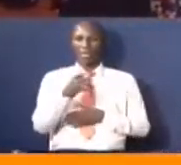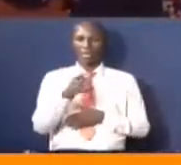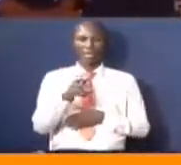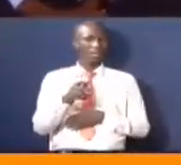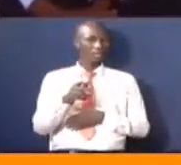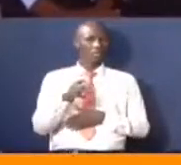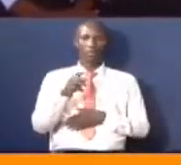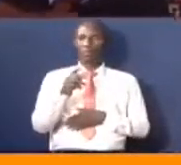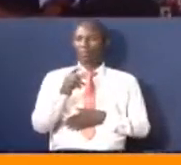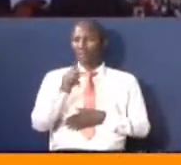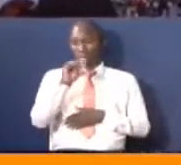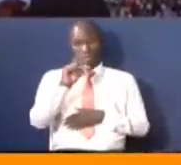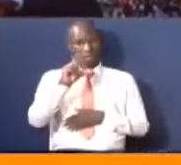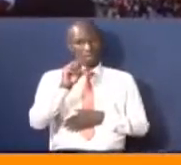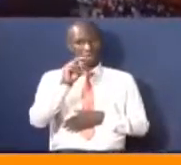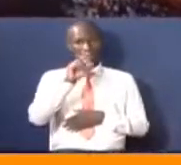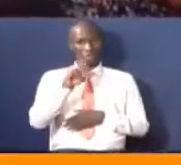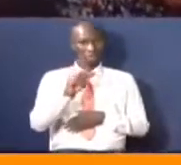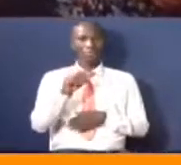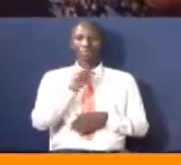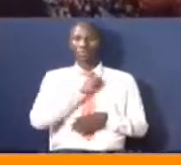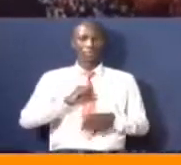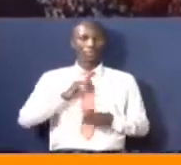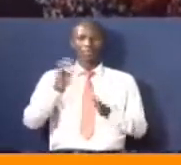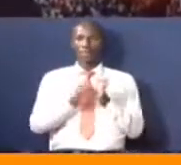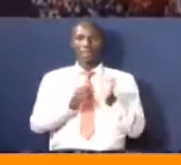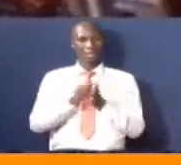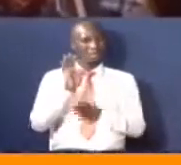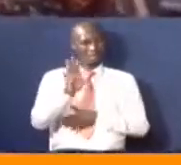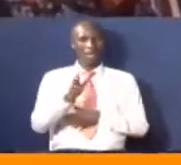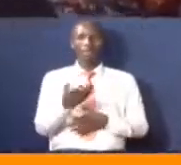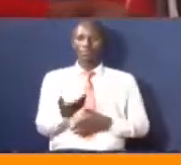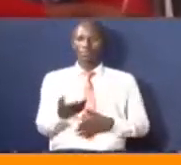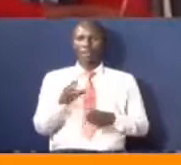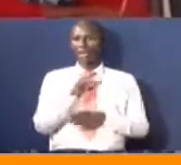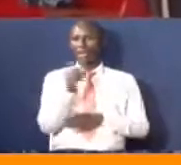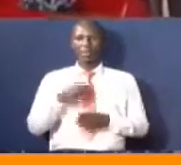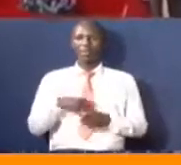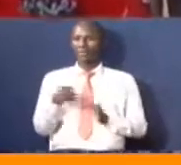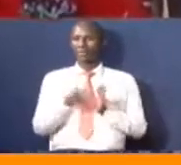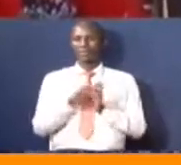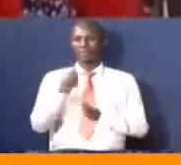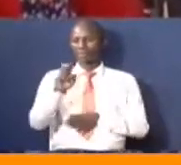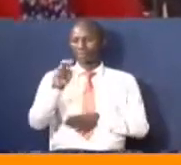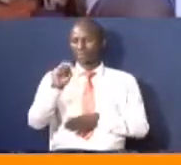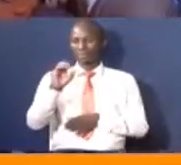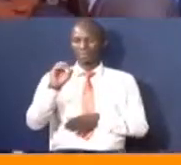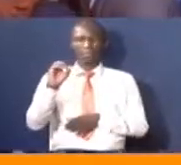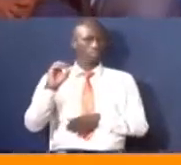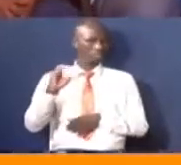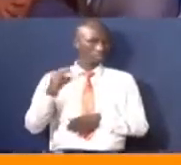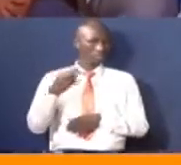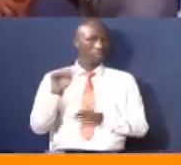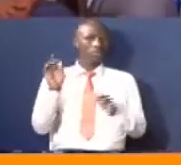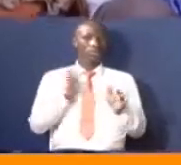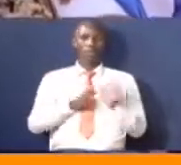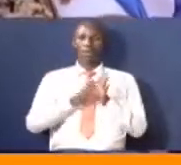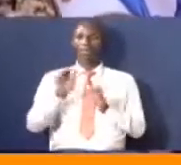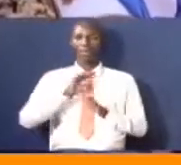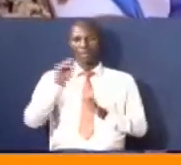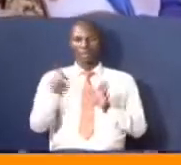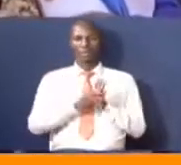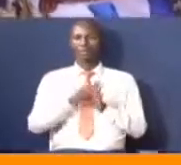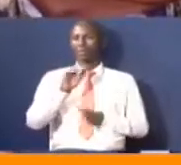Junior Seneta wa Kaunti ya Masaku Agnes Kabindu Mudhama Nduma na ula wa Kitui Kikiyo Ndongoi ya Kaunti ya Kitui